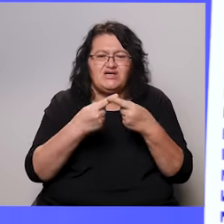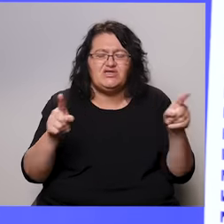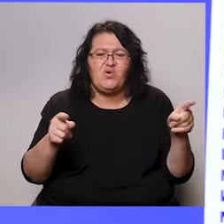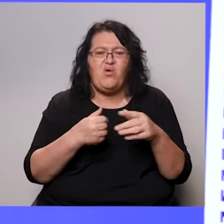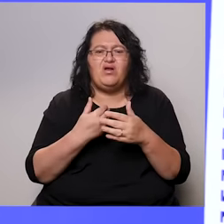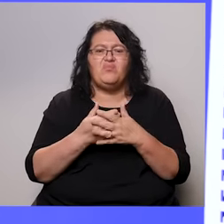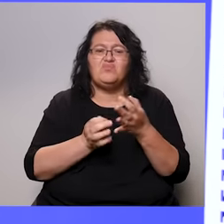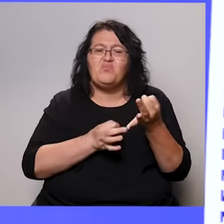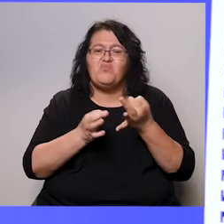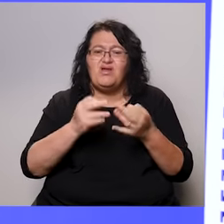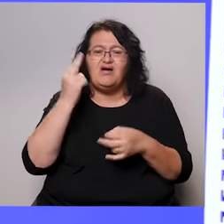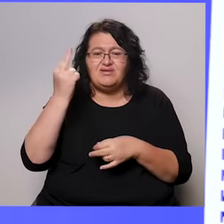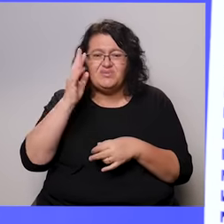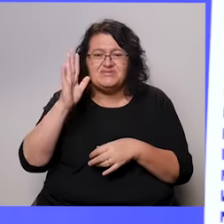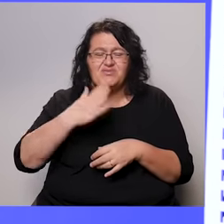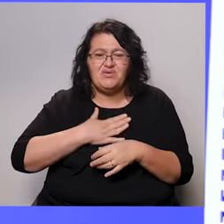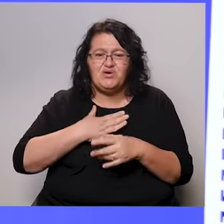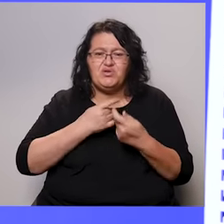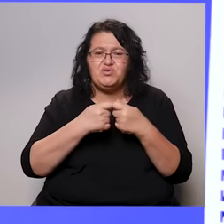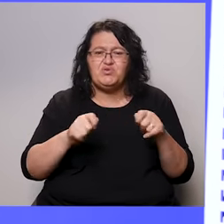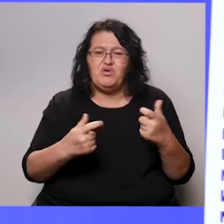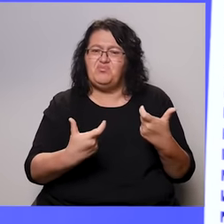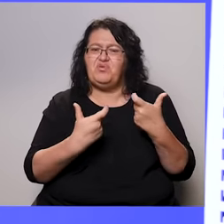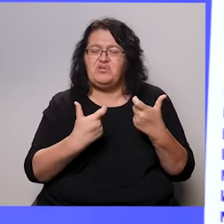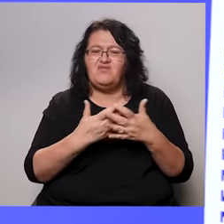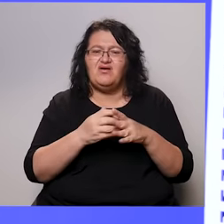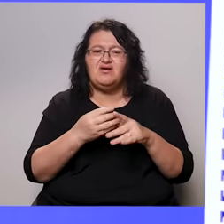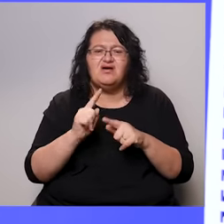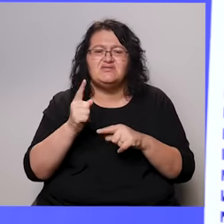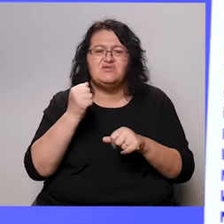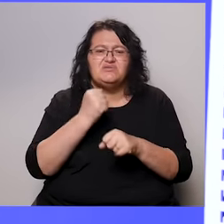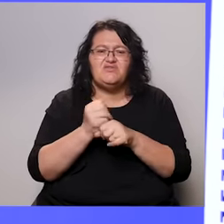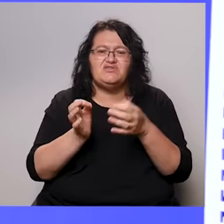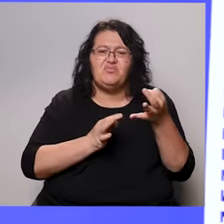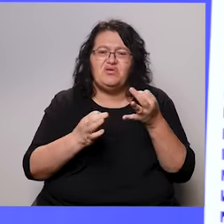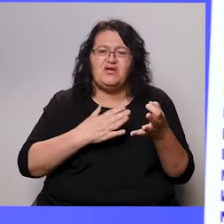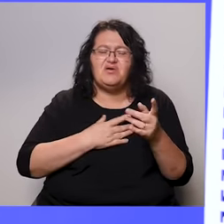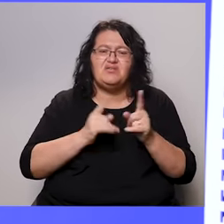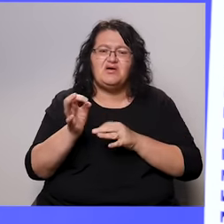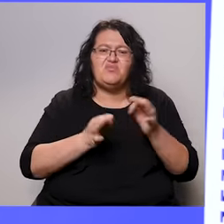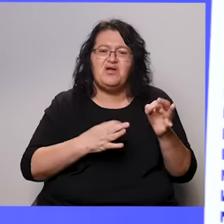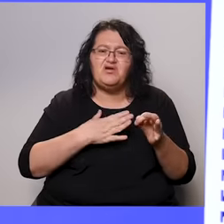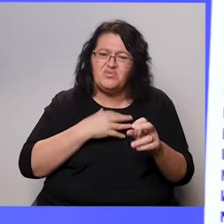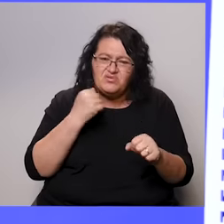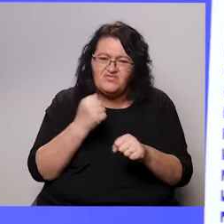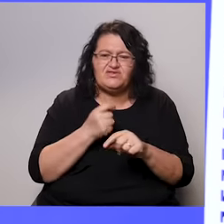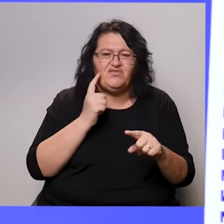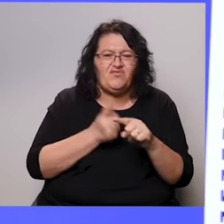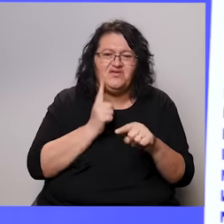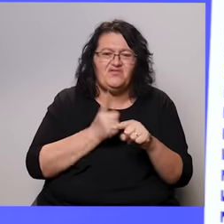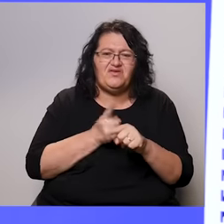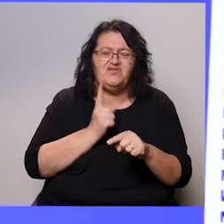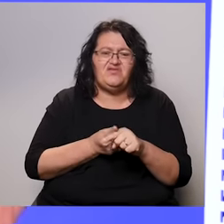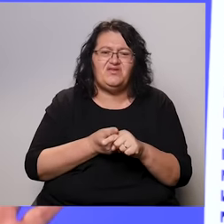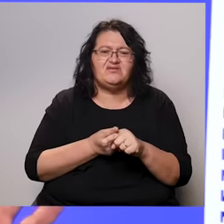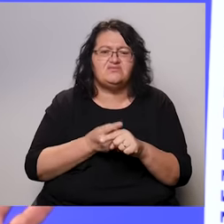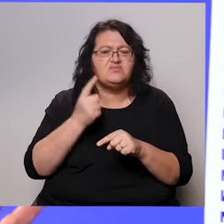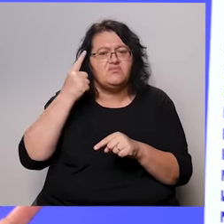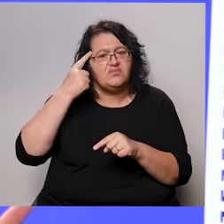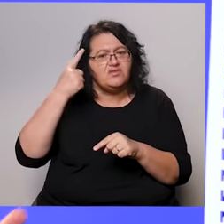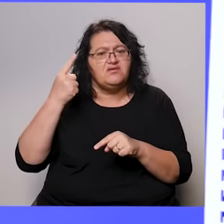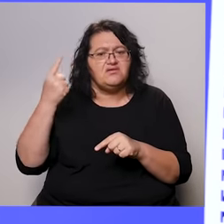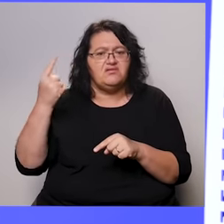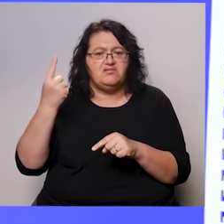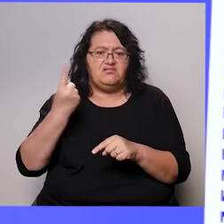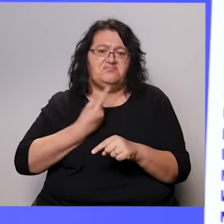Dar pentru că e planul meu, toate stau împotrivă ca să nu se ducă la îndeplinire planul meu. Dar planul meu se va duce la îndeplinire. Asta era un gând cu care